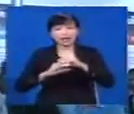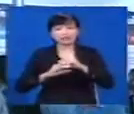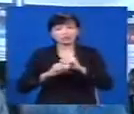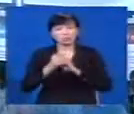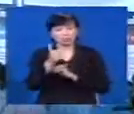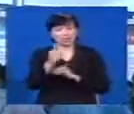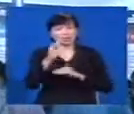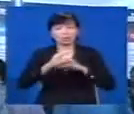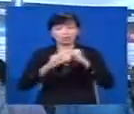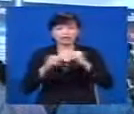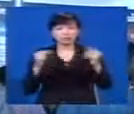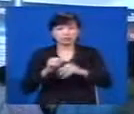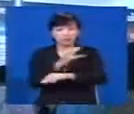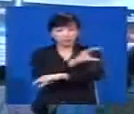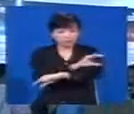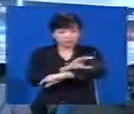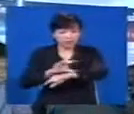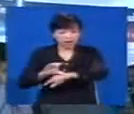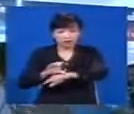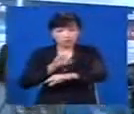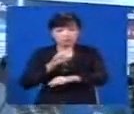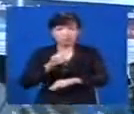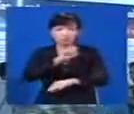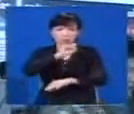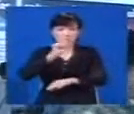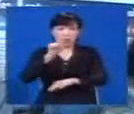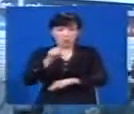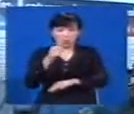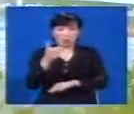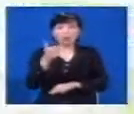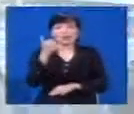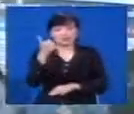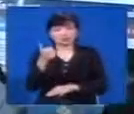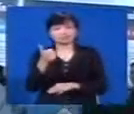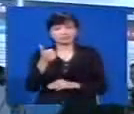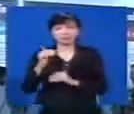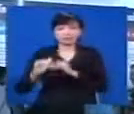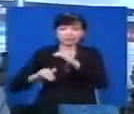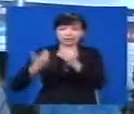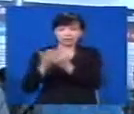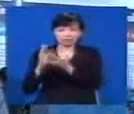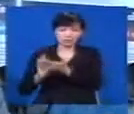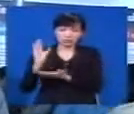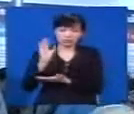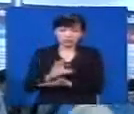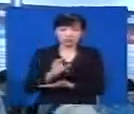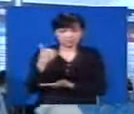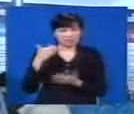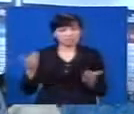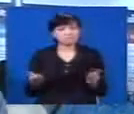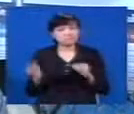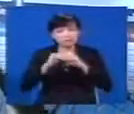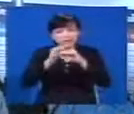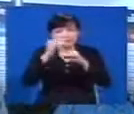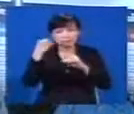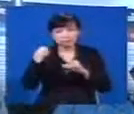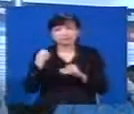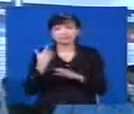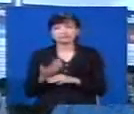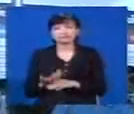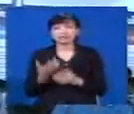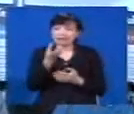างมาในเรื่องของการพัฒนาเศรษฐกิจให้มีการลงทุนเพิ่มขึ้นแล้วก็ผลผลิตภาคการเกษตรของเราไม่ว่า